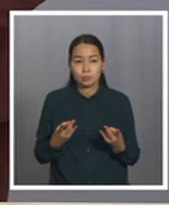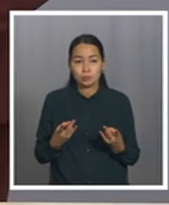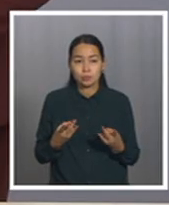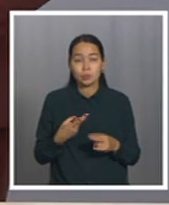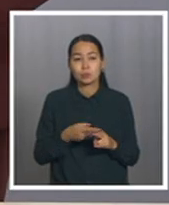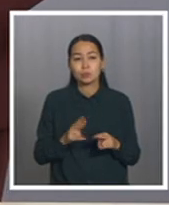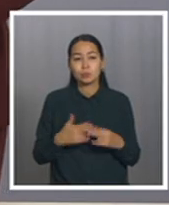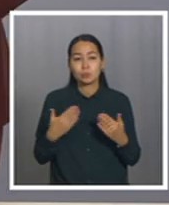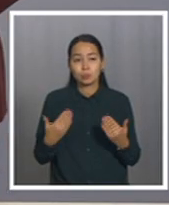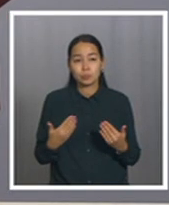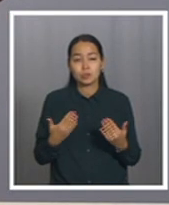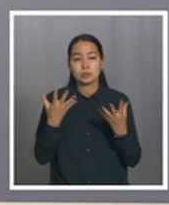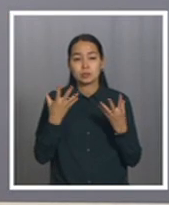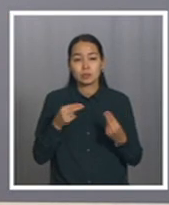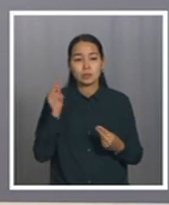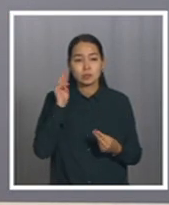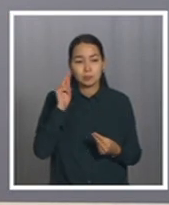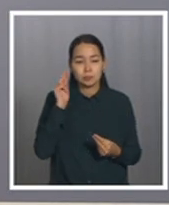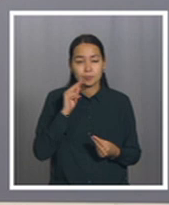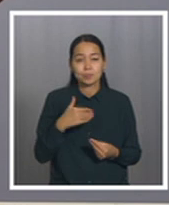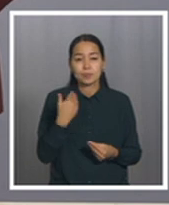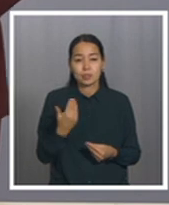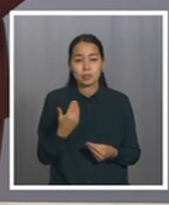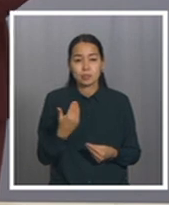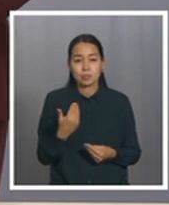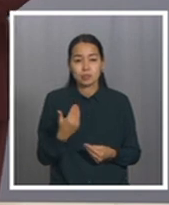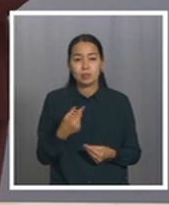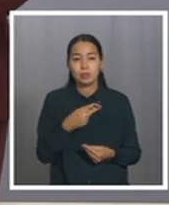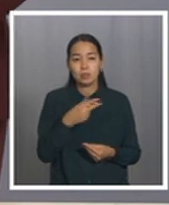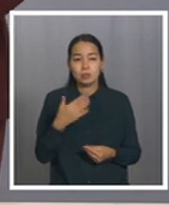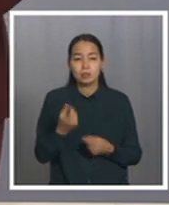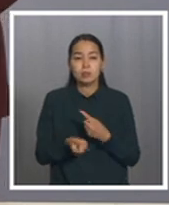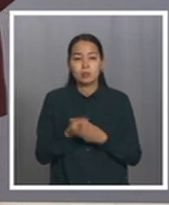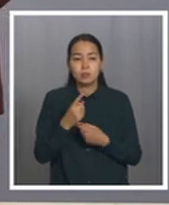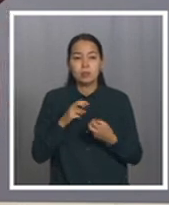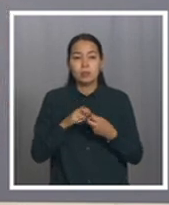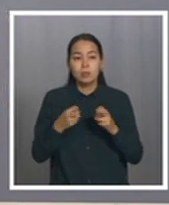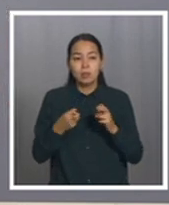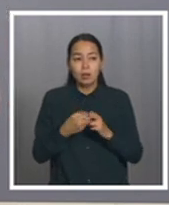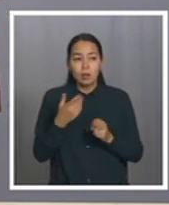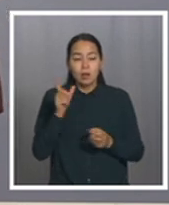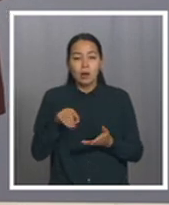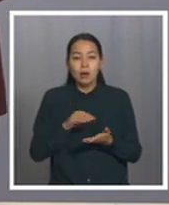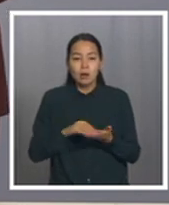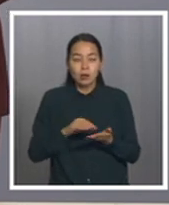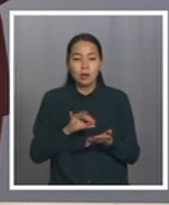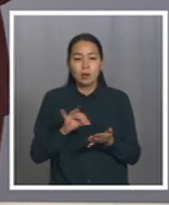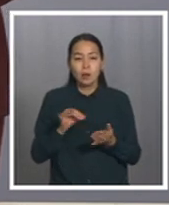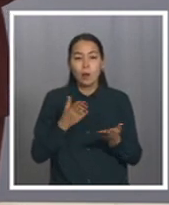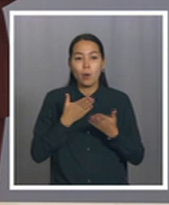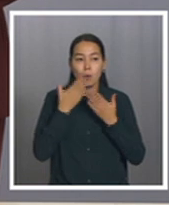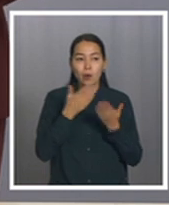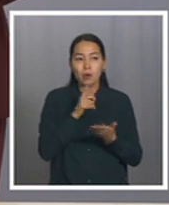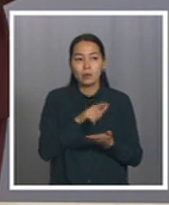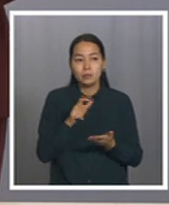Сонымен бүгінгі сабақта сіздер мәтінде көтерілген мәселеге автор мен оқырманның қарым-қатынасын ескере